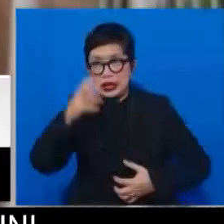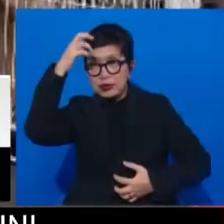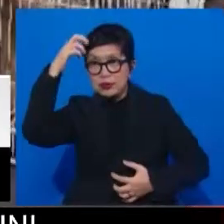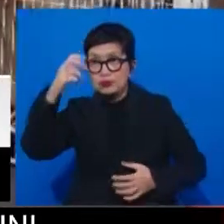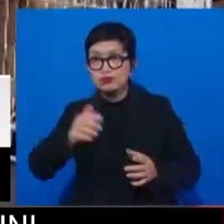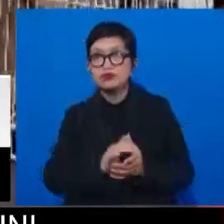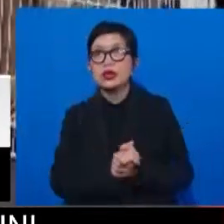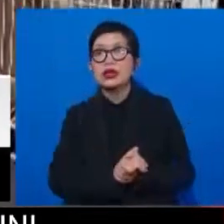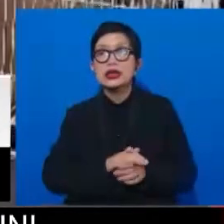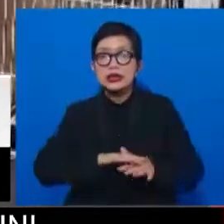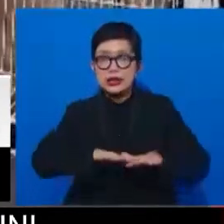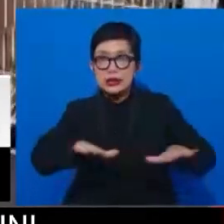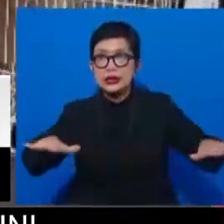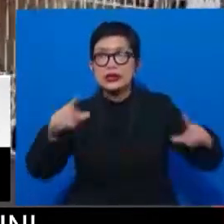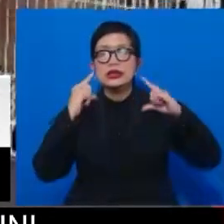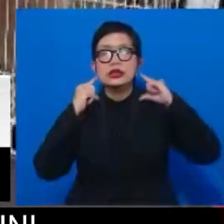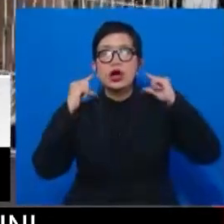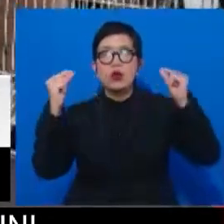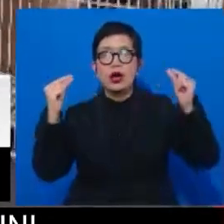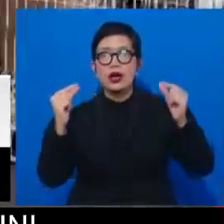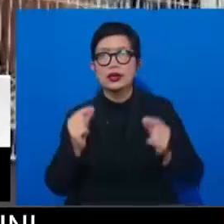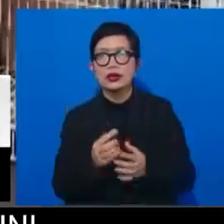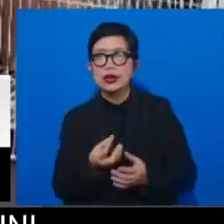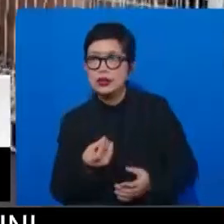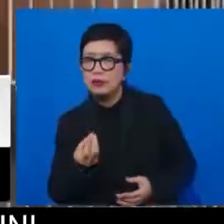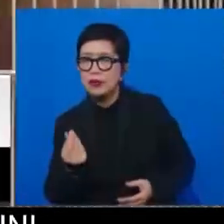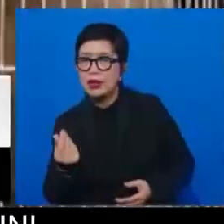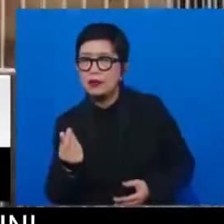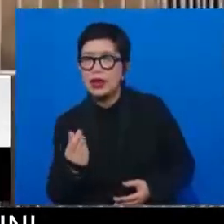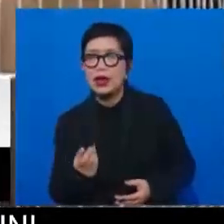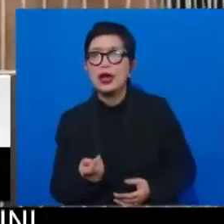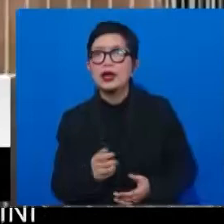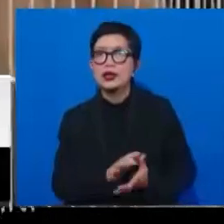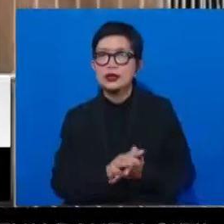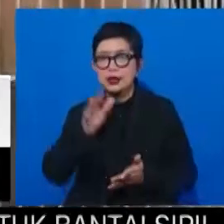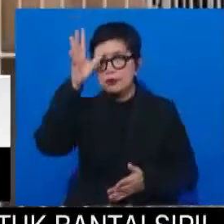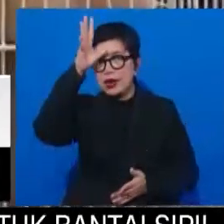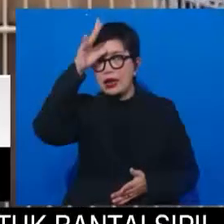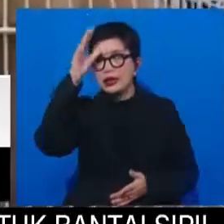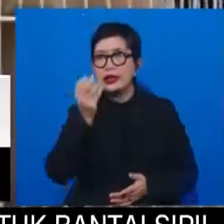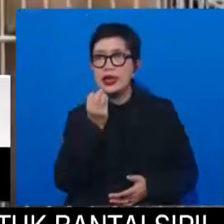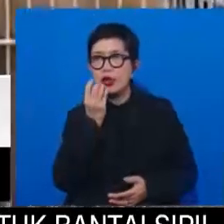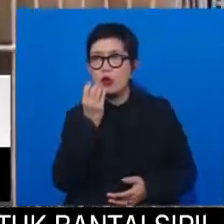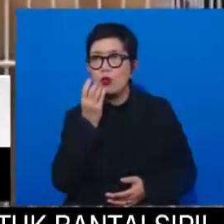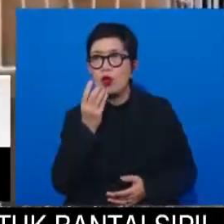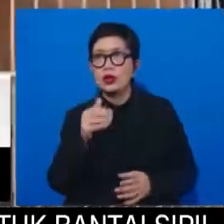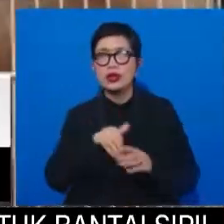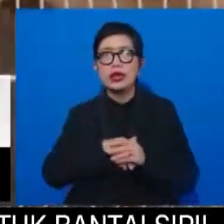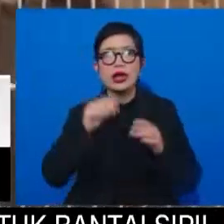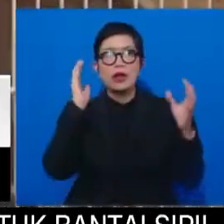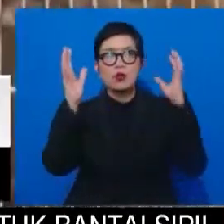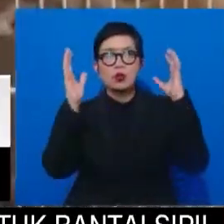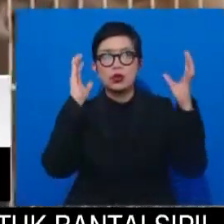daratan Jawa. Bahkan ada sedikit populasi di Pulau Bali dan Lombok yang hidupnya berada di daerah hutan tropis.